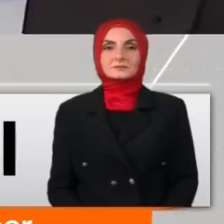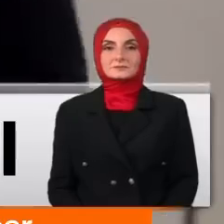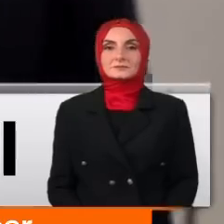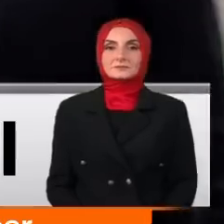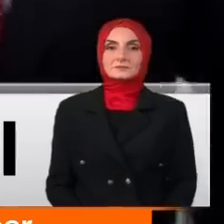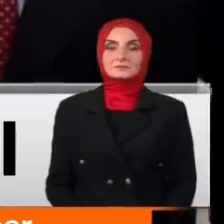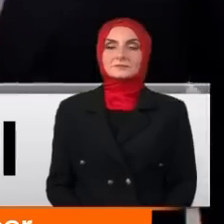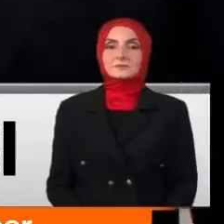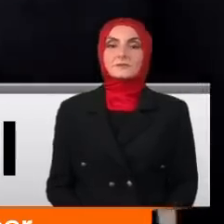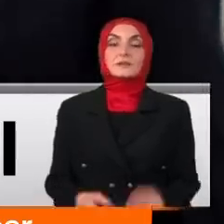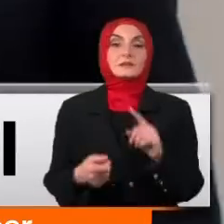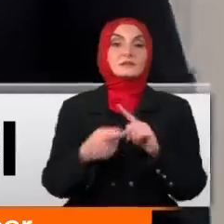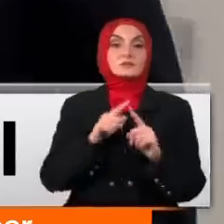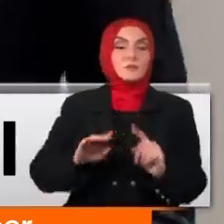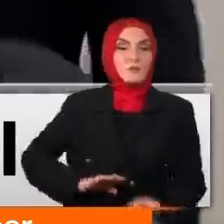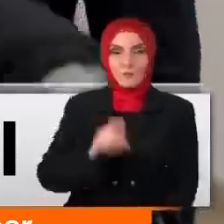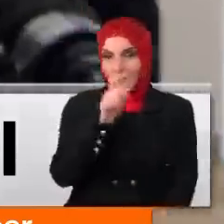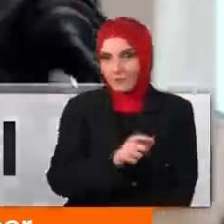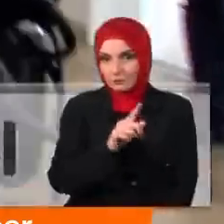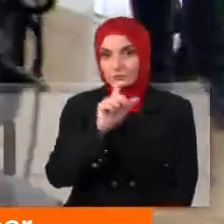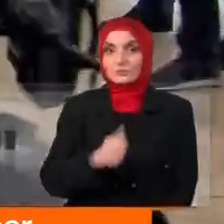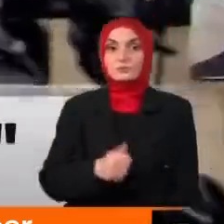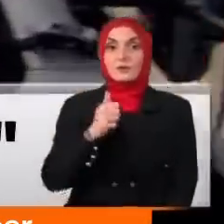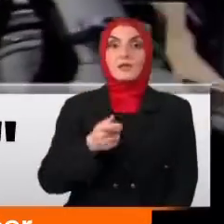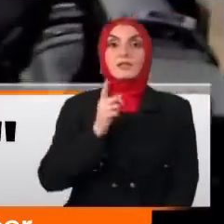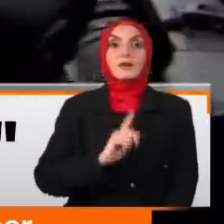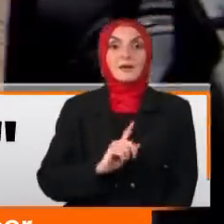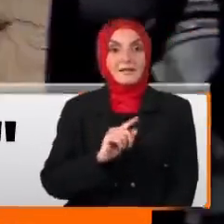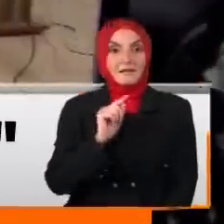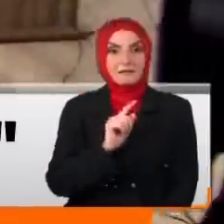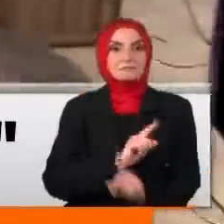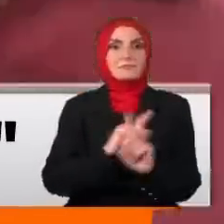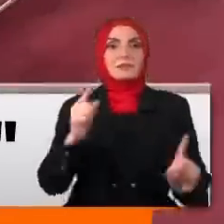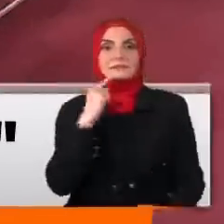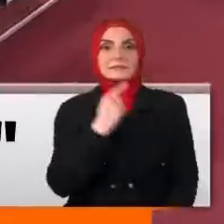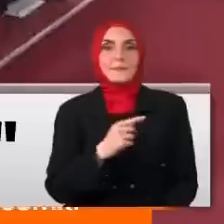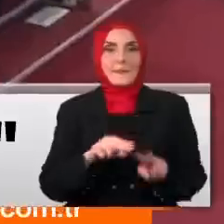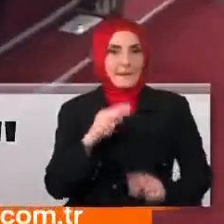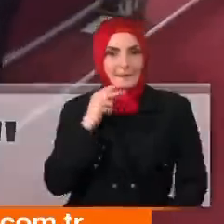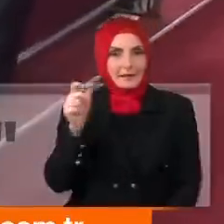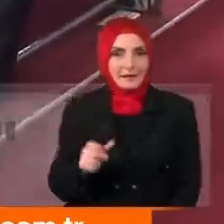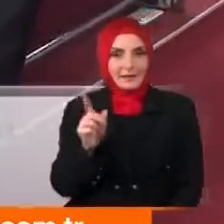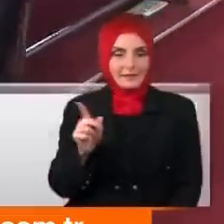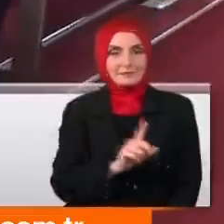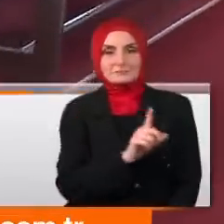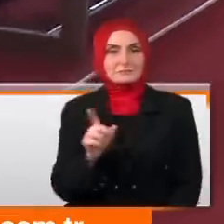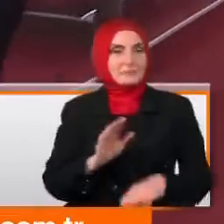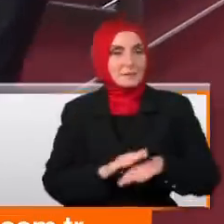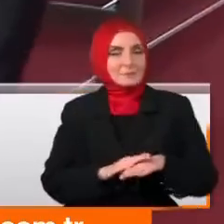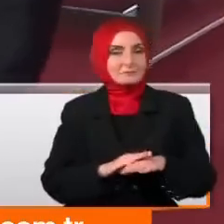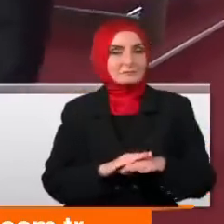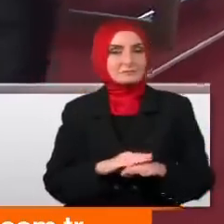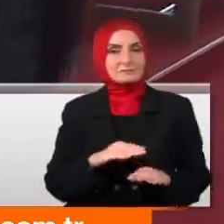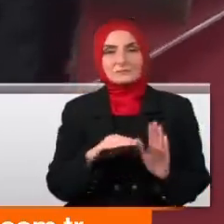edecektir Kılıçdaroğlu ise Cumhurbaşkanı adaylığına karşı çıkan Meral akşener'i uyguladığı taktiği bu kez Parti içi muhalefete